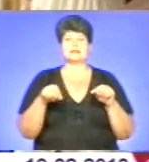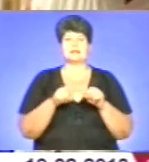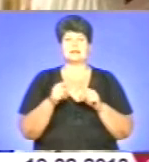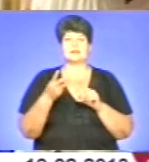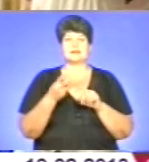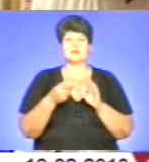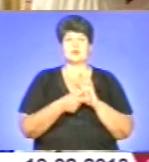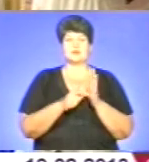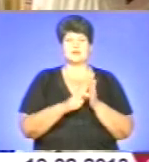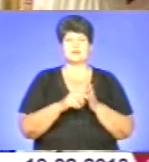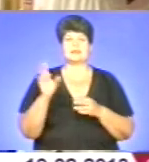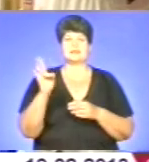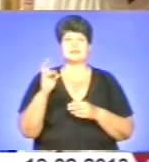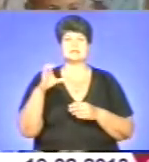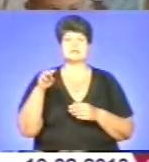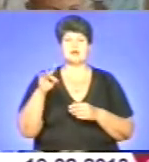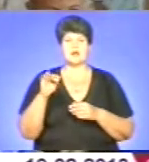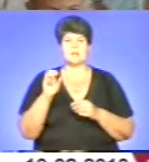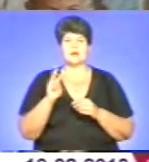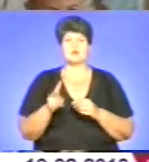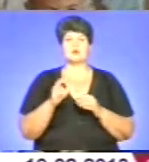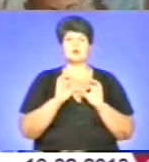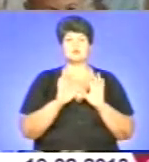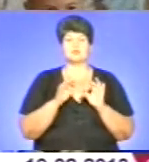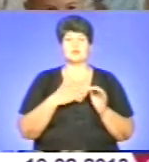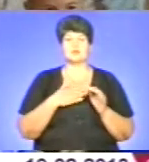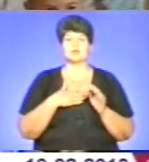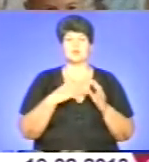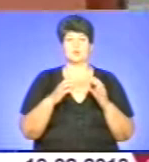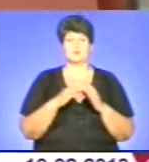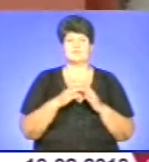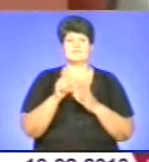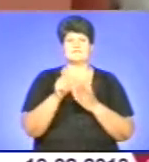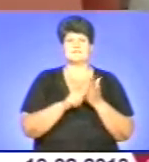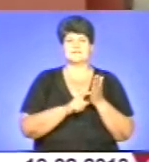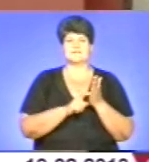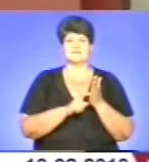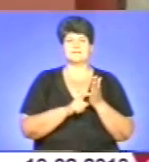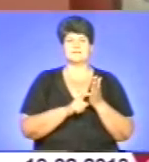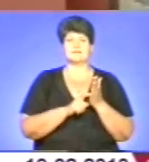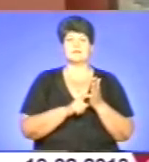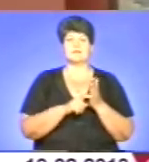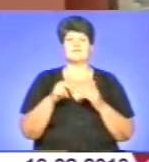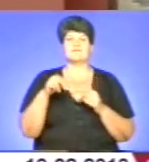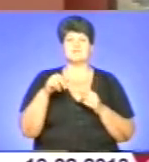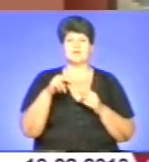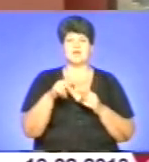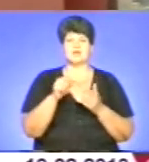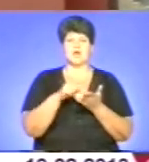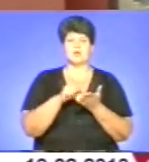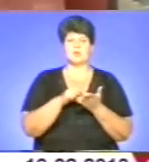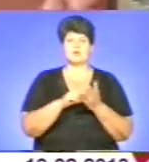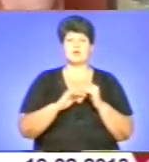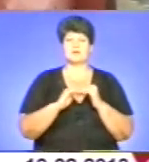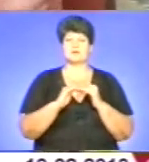третьокласник Назарчик страмик розповів нашій знімальній групі віршика вийшла курка на подвіря